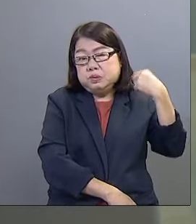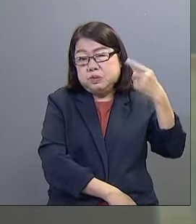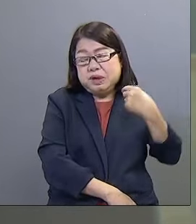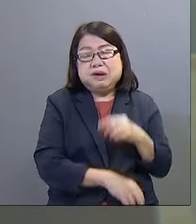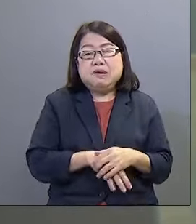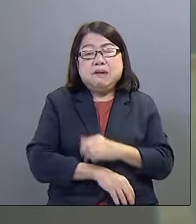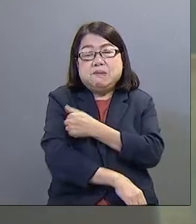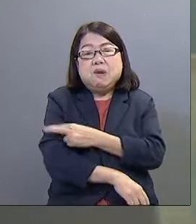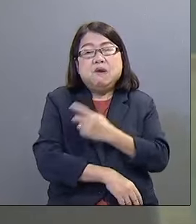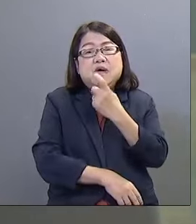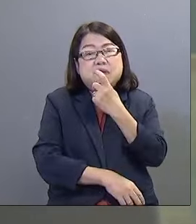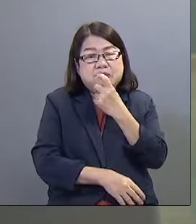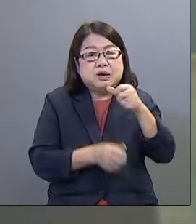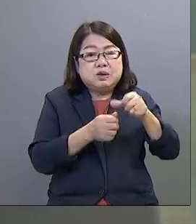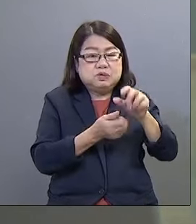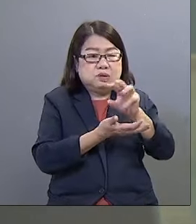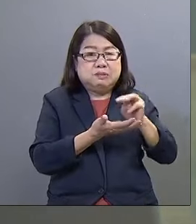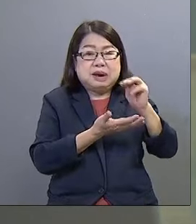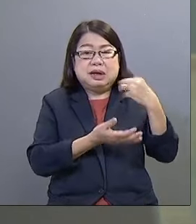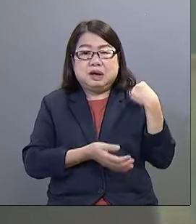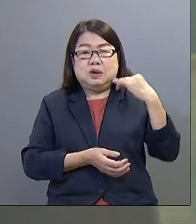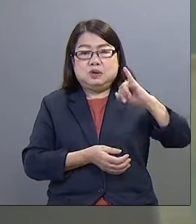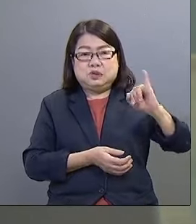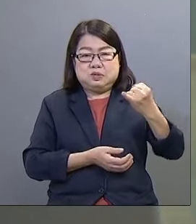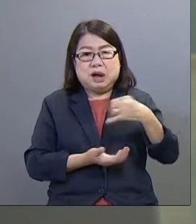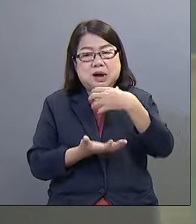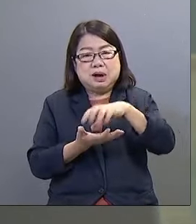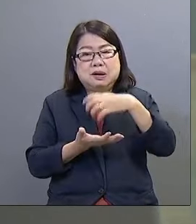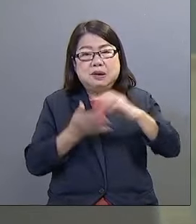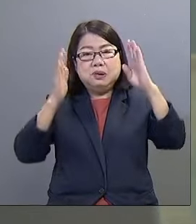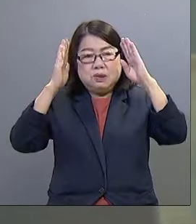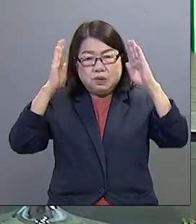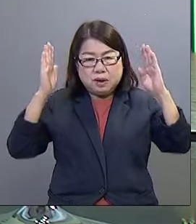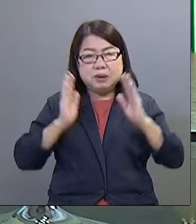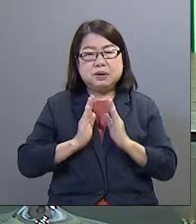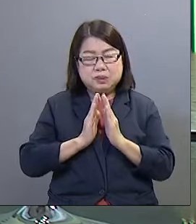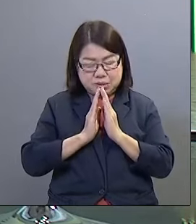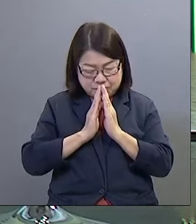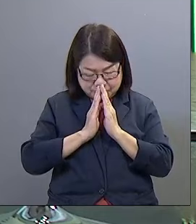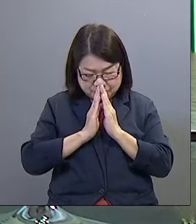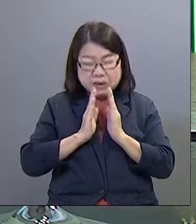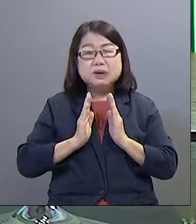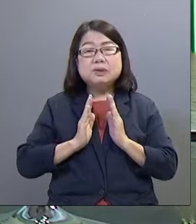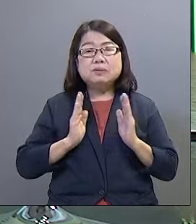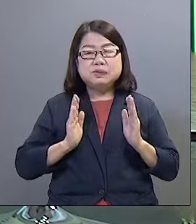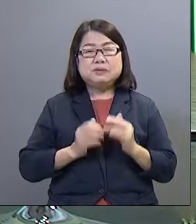ธย์ศาจุราลงกรรมหาวิทย์ลที่มาให้ความรู้กบเราเช้านี้ขอบพคุณอาจาร์หมอด้วยขอบพระุณครับ